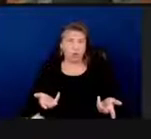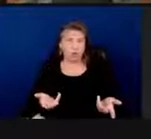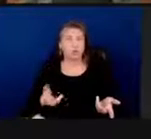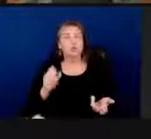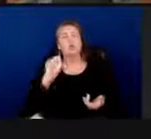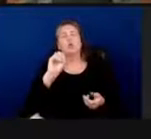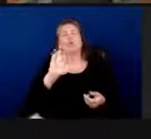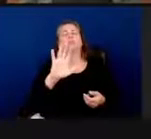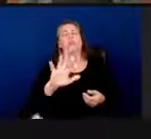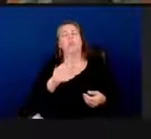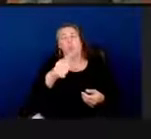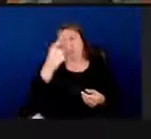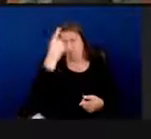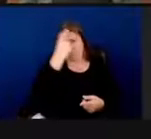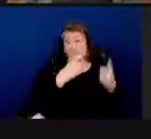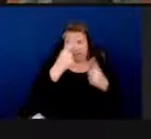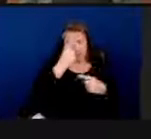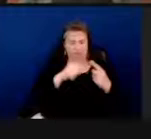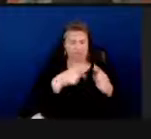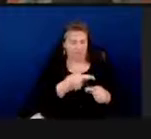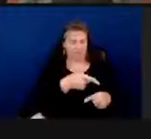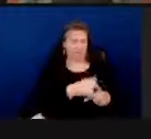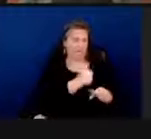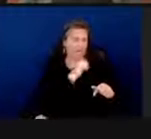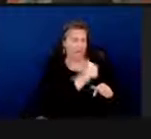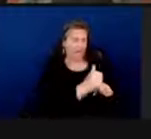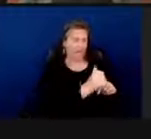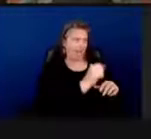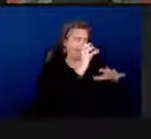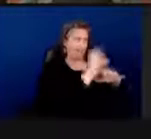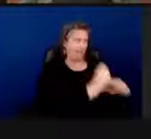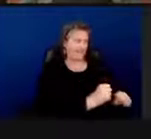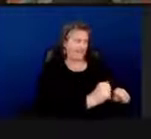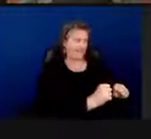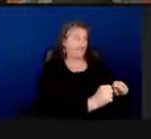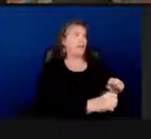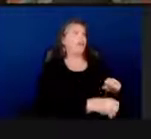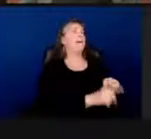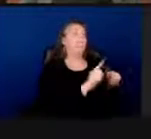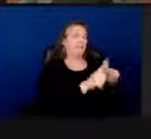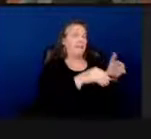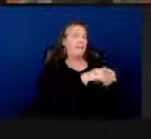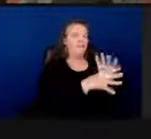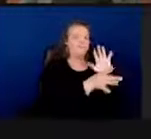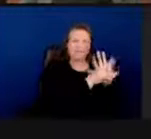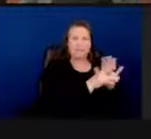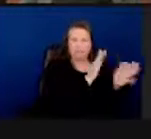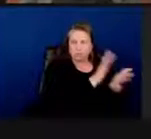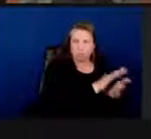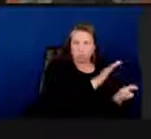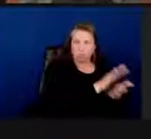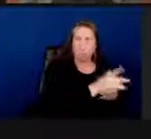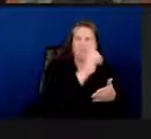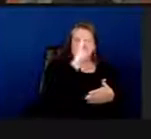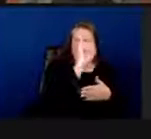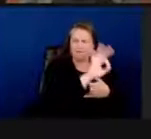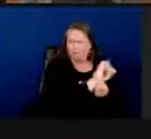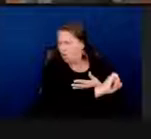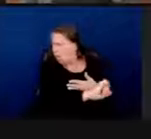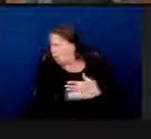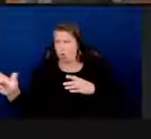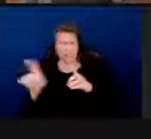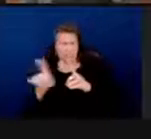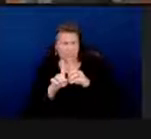هذا الأمر. وبالتالي أنا أعتقد بأنه عندما نتخذ هذه القرارات يجب أن نفكر بالمقاطعة بأكملها